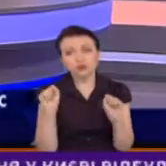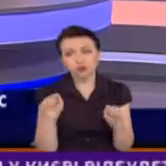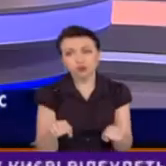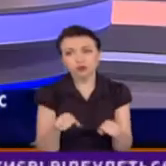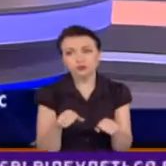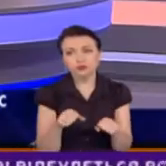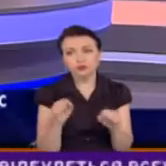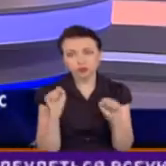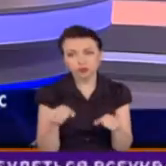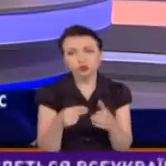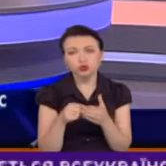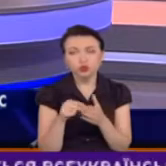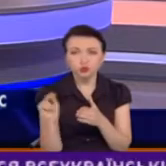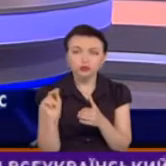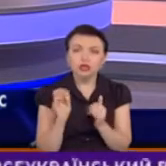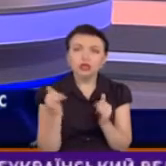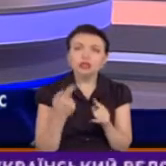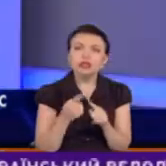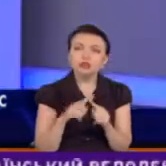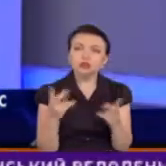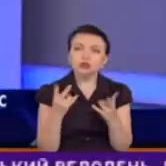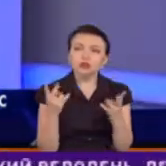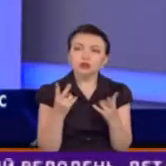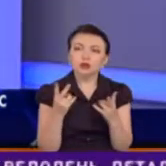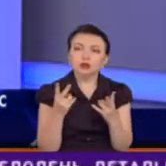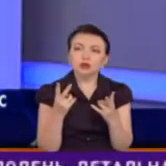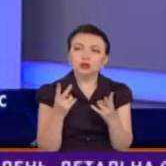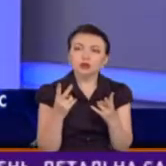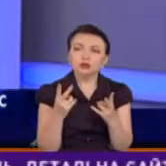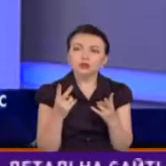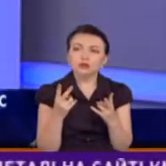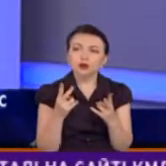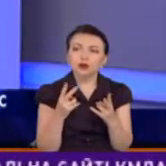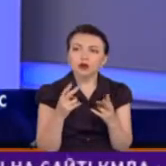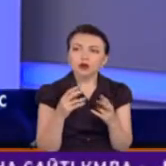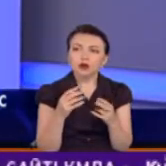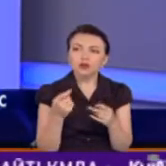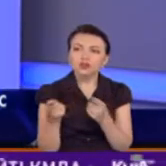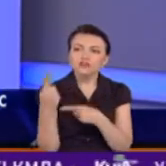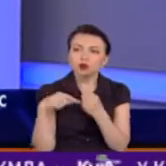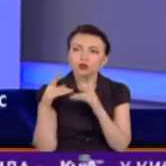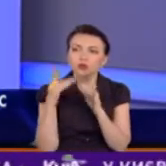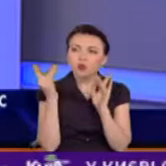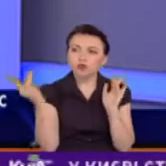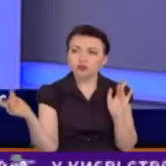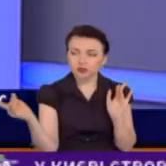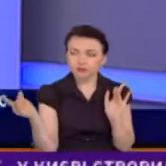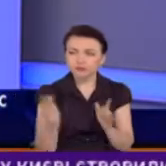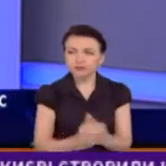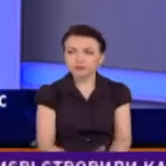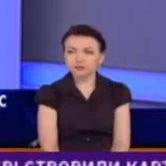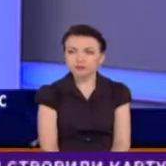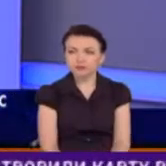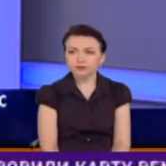Можна? Можна закуповувати. Для цього треба побудувати, про що говорив пан Олексій, зворотній мост. Тобто, щоб були перетоки. У